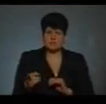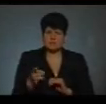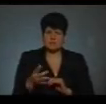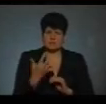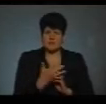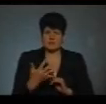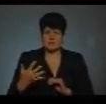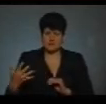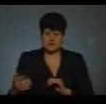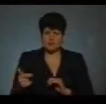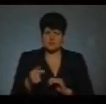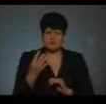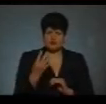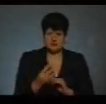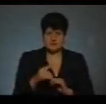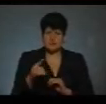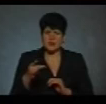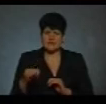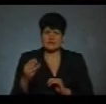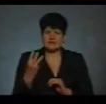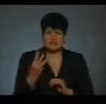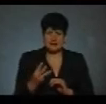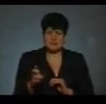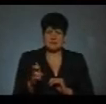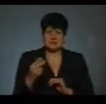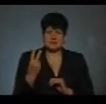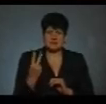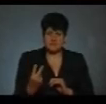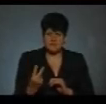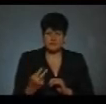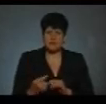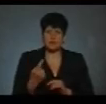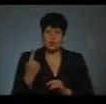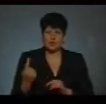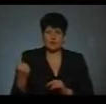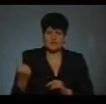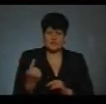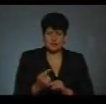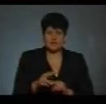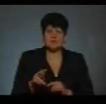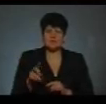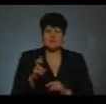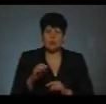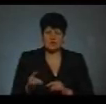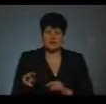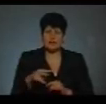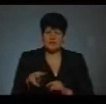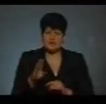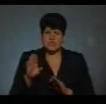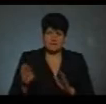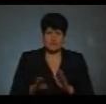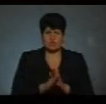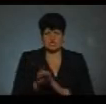5, Гусятинський – 4, Збаразький – 3, Бережанський – 2 та по одному хворому в Зборівському, Лановецькому та Підволочиському